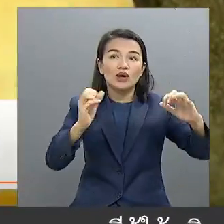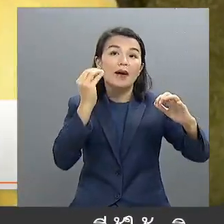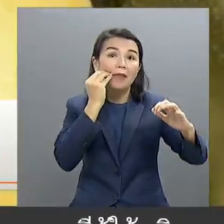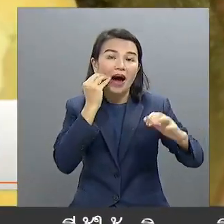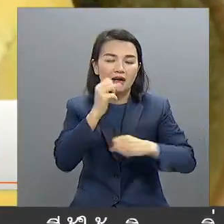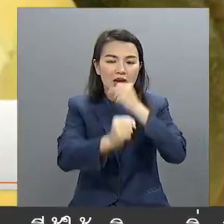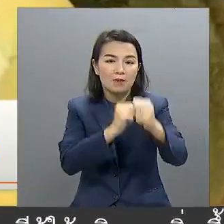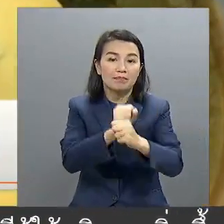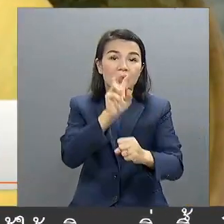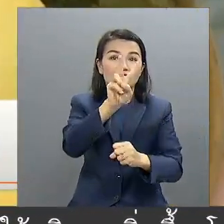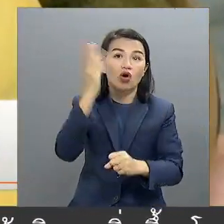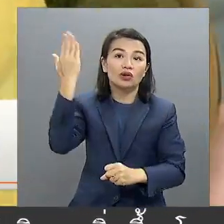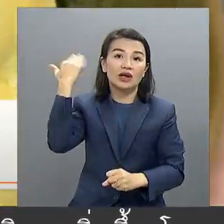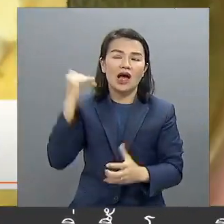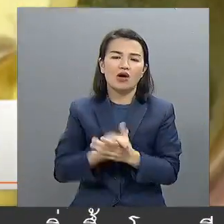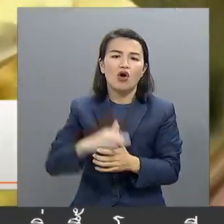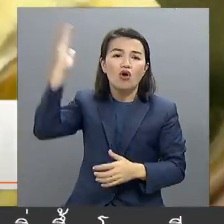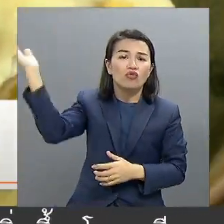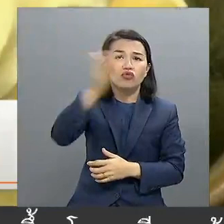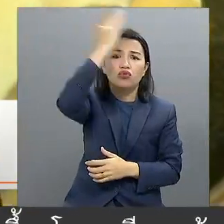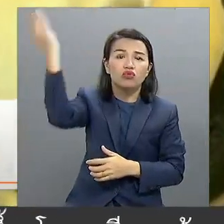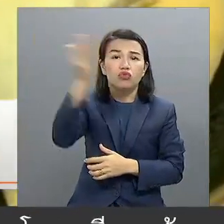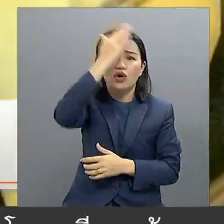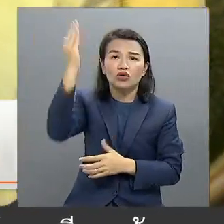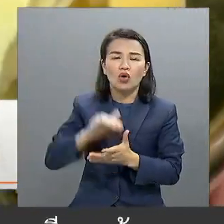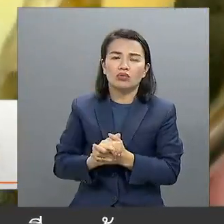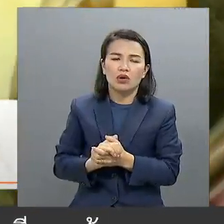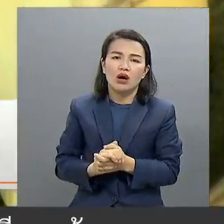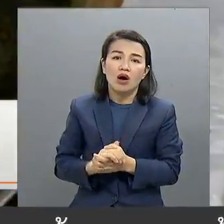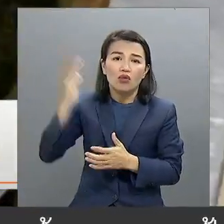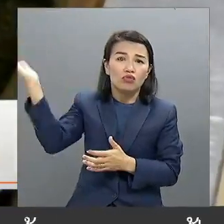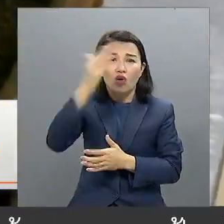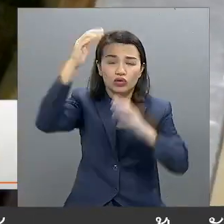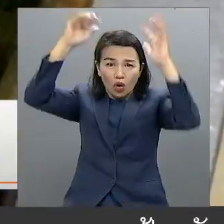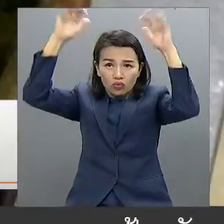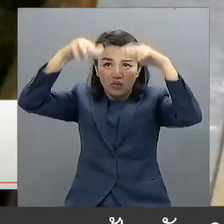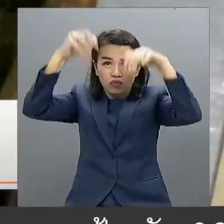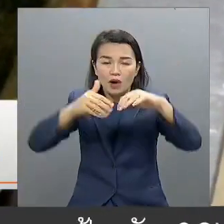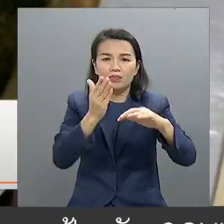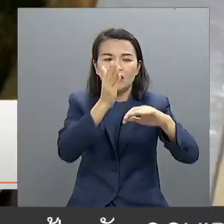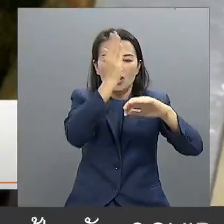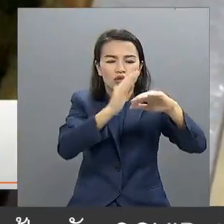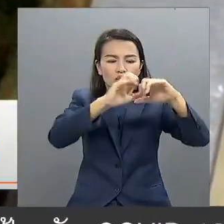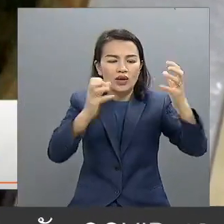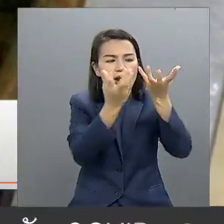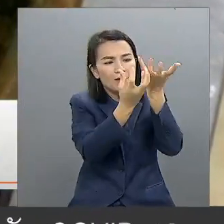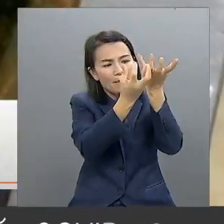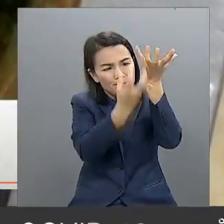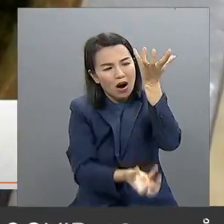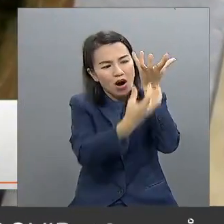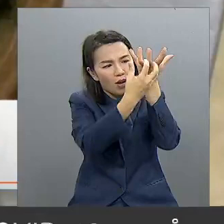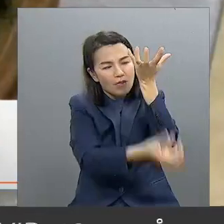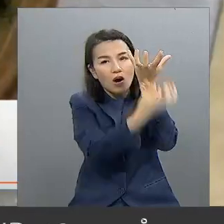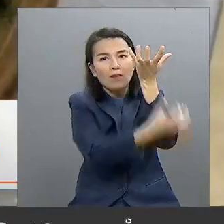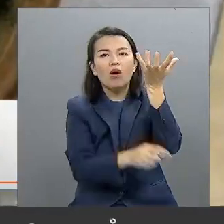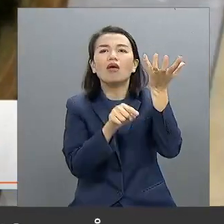ช่งนั้นเกิดพายุผลตกและลมมก็แรงทำใหทุเรีนที่ปลูกเอาไว้มันรวมล่นก่อนกำหนวดมยังไม่สุขตัเอง